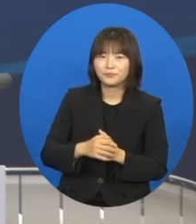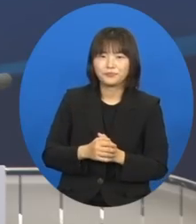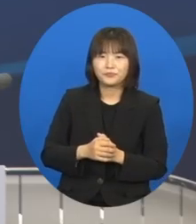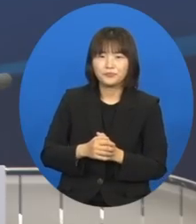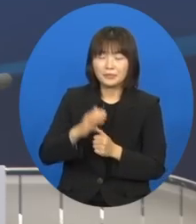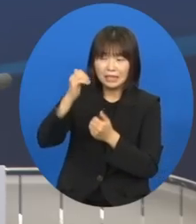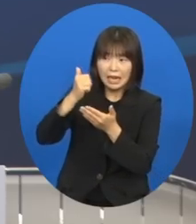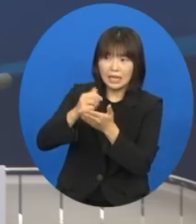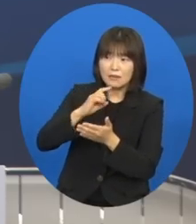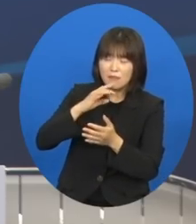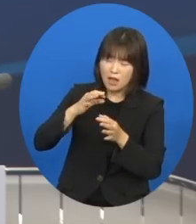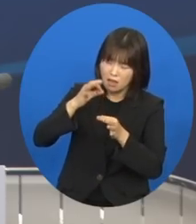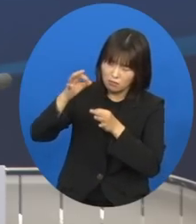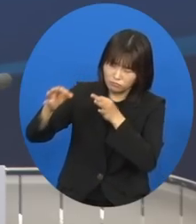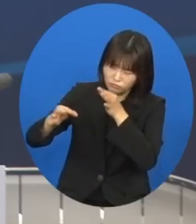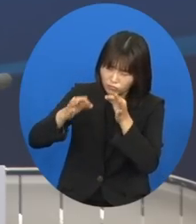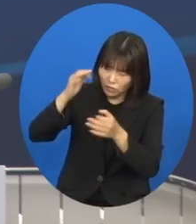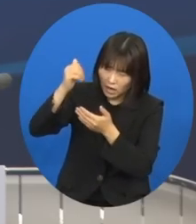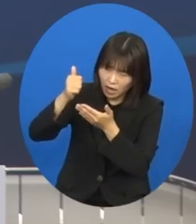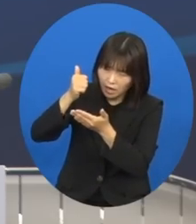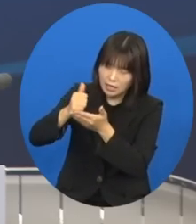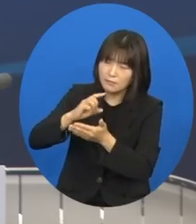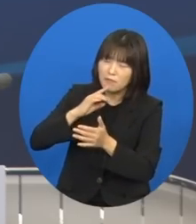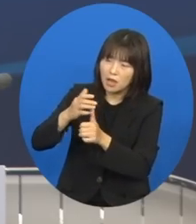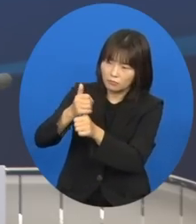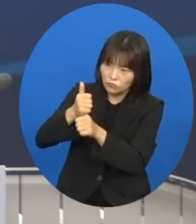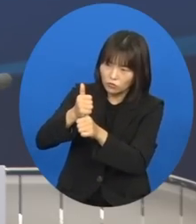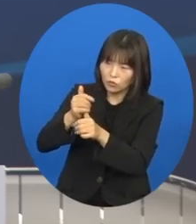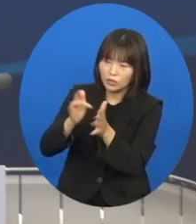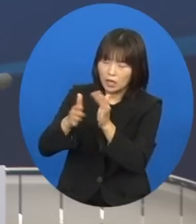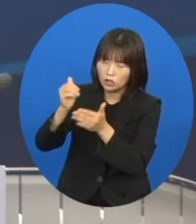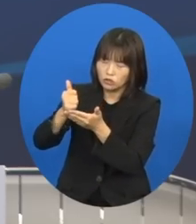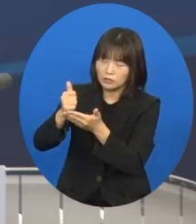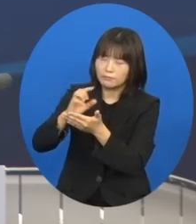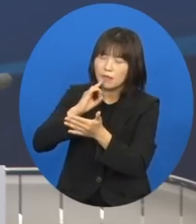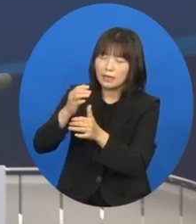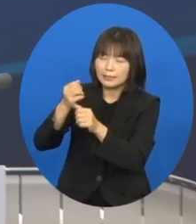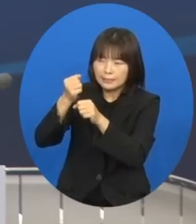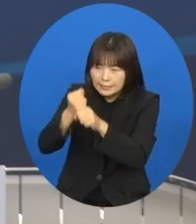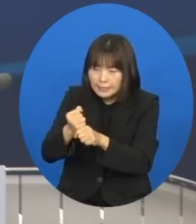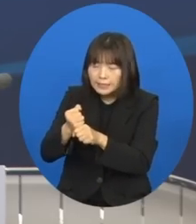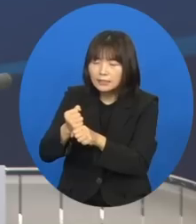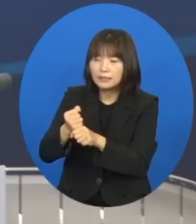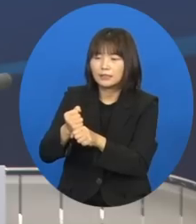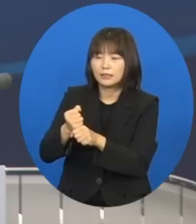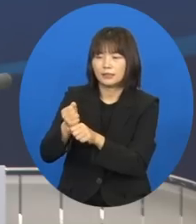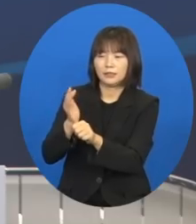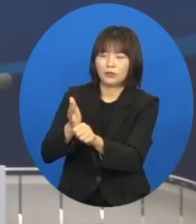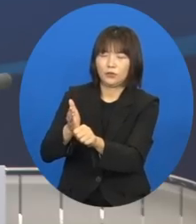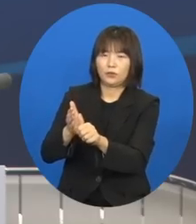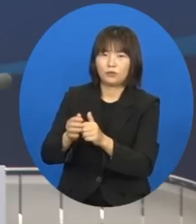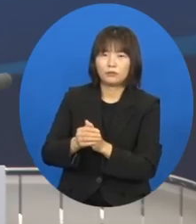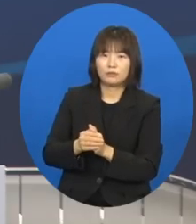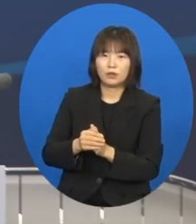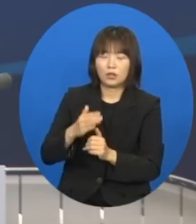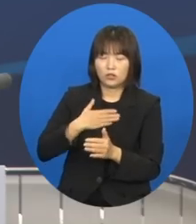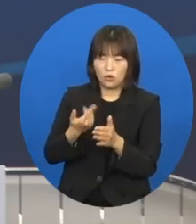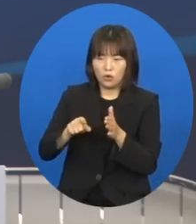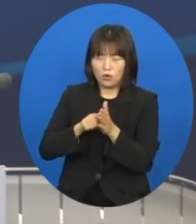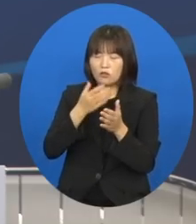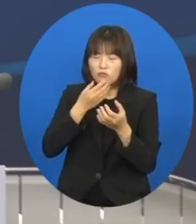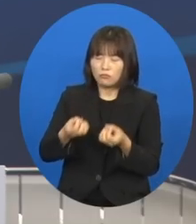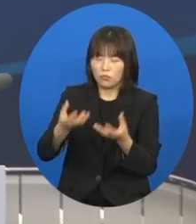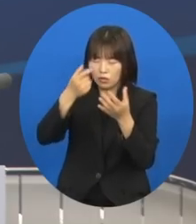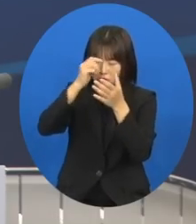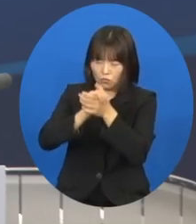하나님만 부르짖고 하나님만 붙드시고 예수만 의지하세요. 그리고 저를 위해서 축복 기도를 진심으로 해주셨어요.